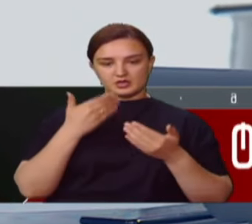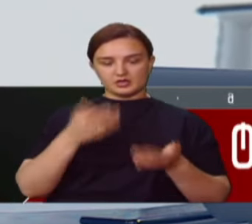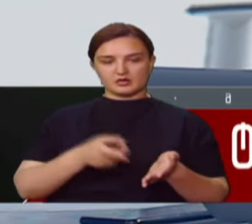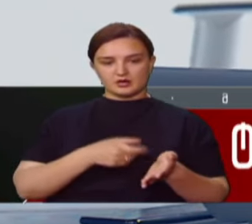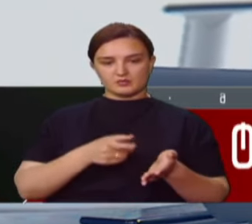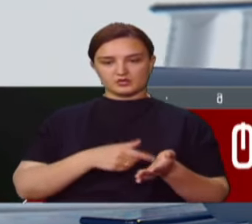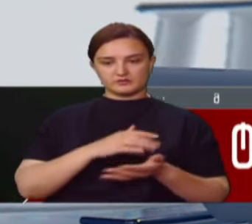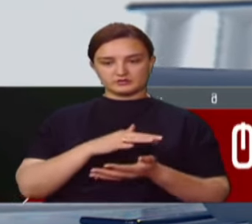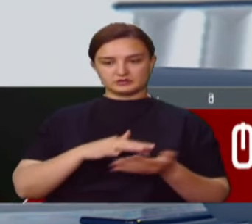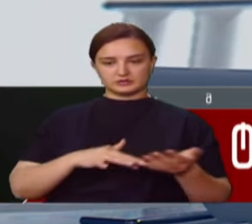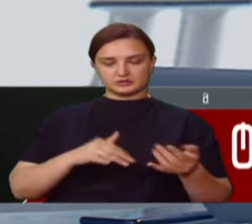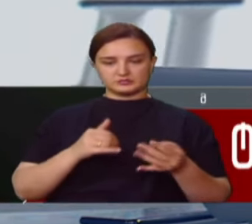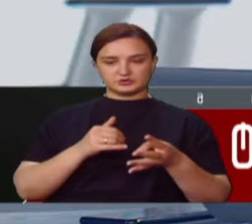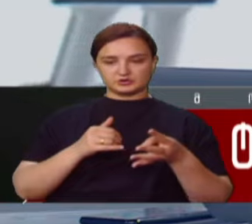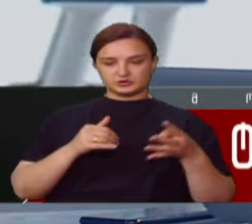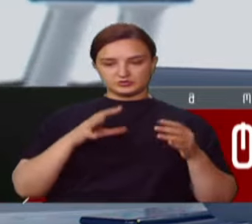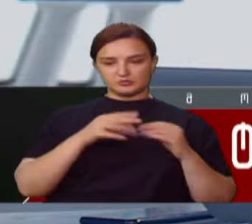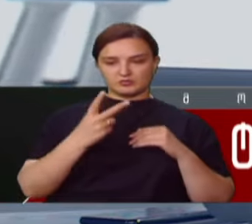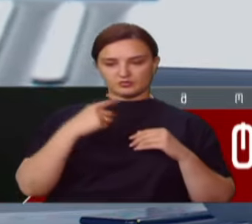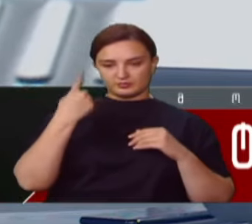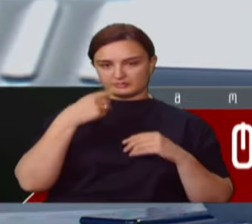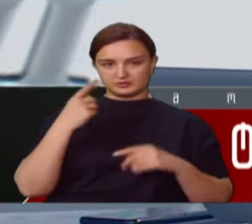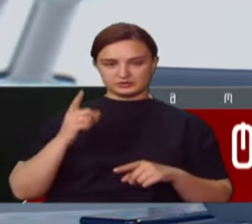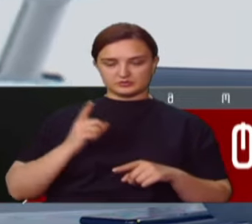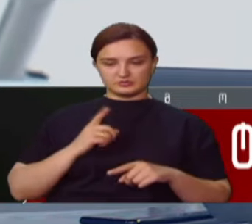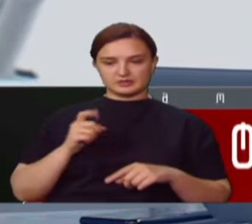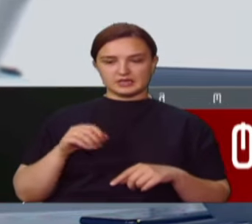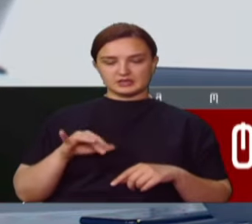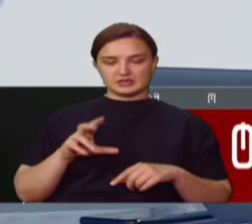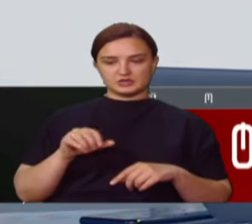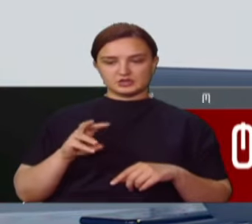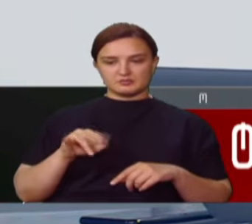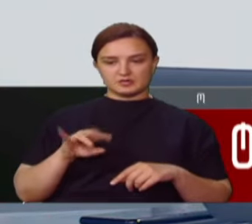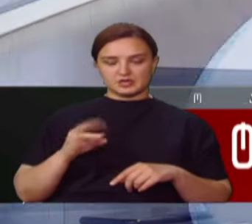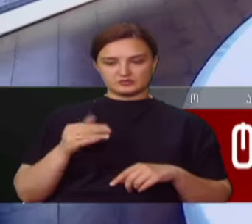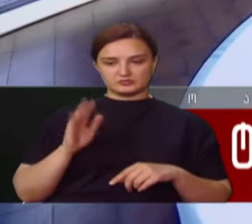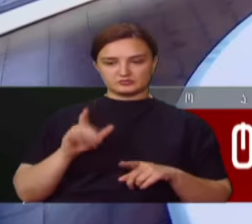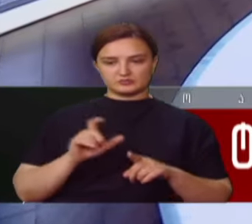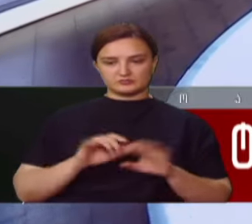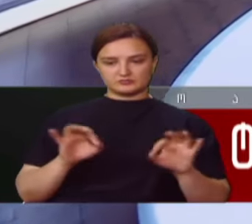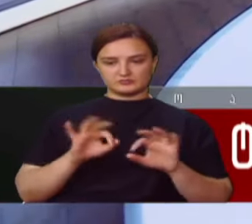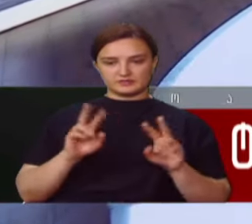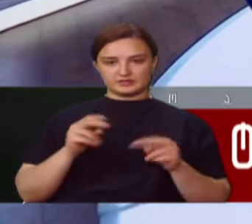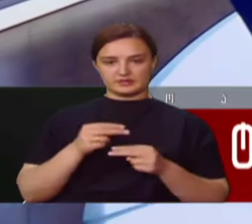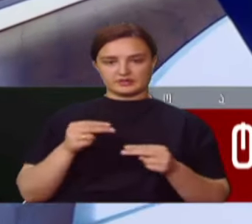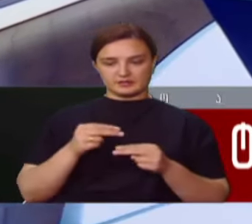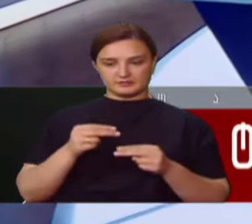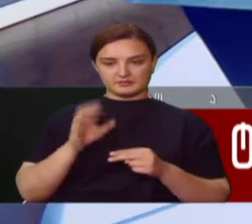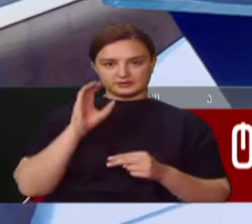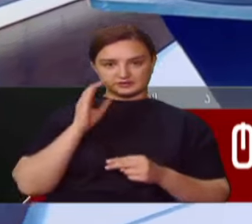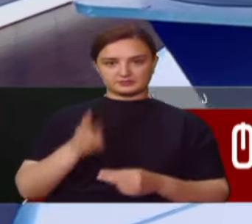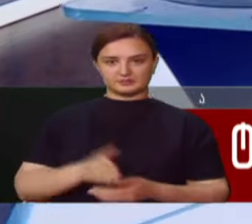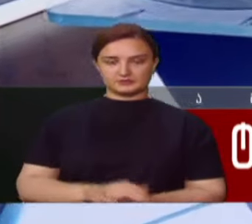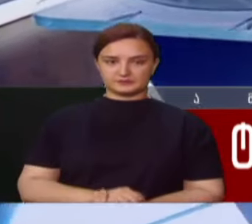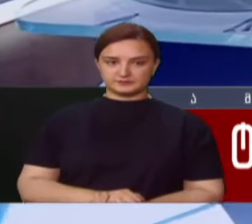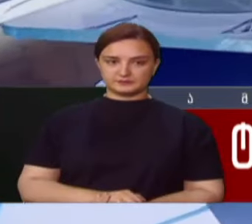წოდებული მოდულის შენობაში დღეს ორ პირს ელოდებიან. ხატია ჯამალაშვილი გვეტყვის თემის დეტალებს ის პირდაპირ ეთერში გვიერთება ხატია გისმით.